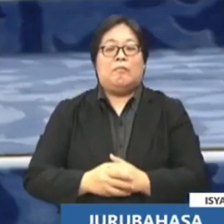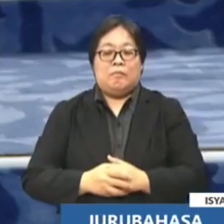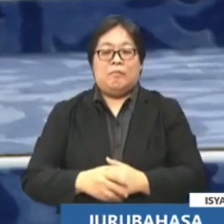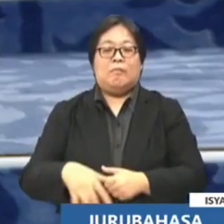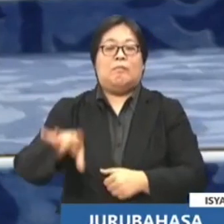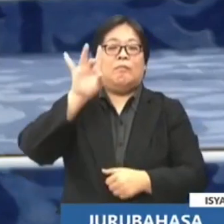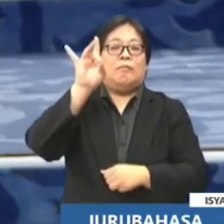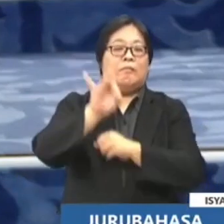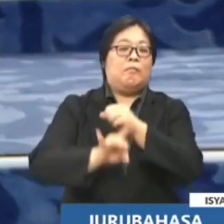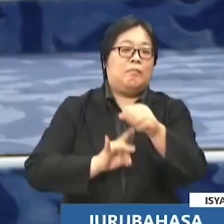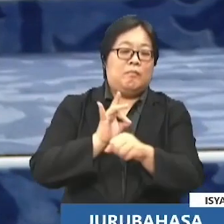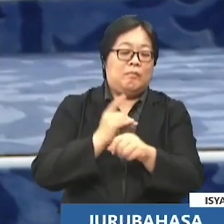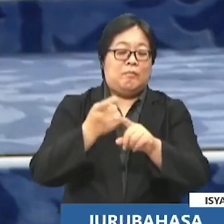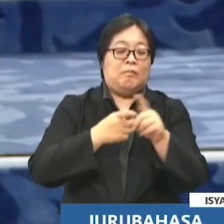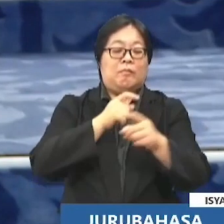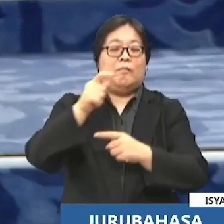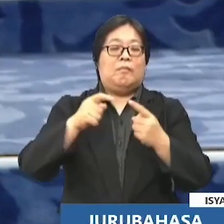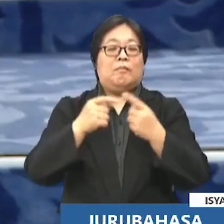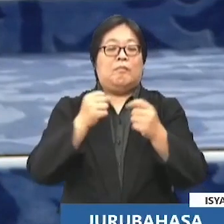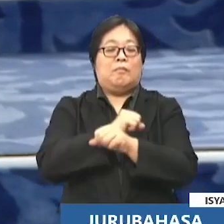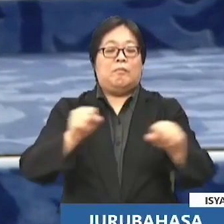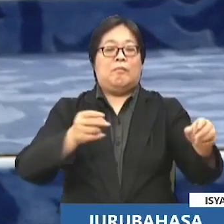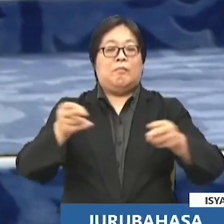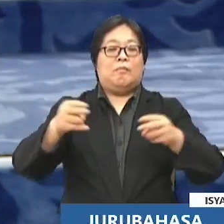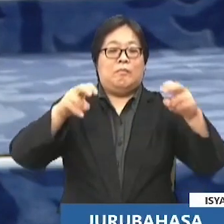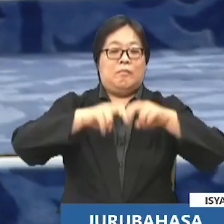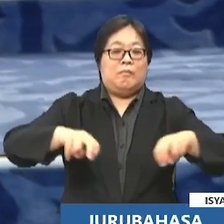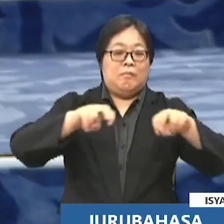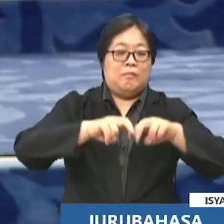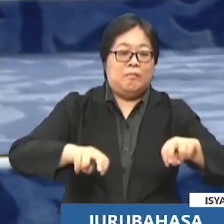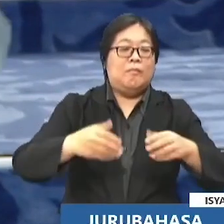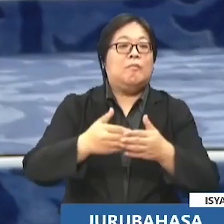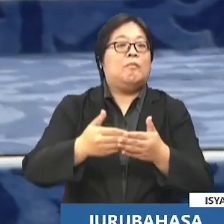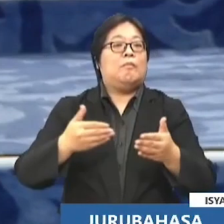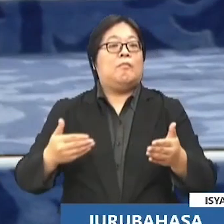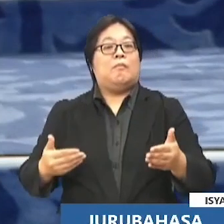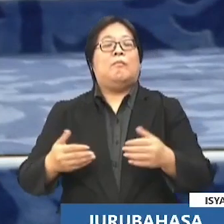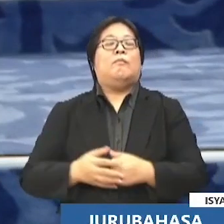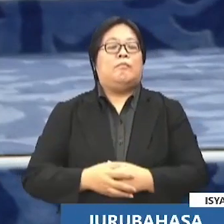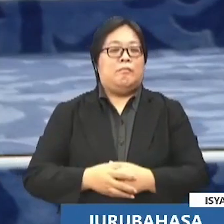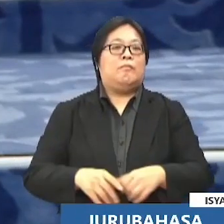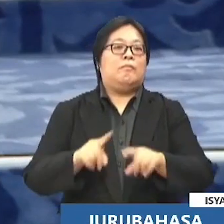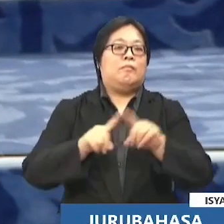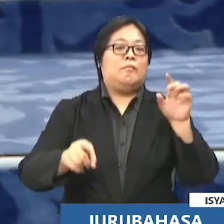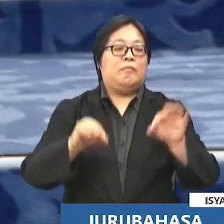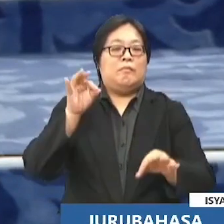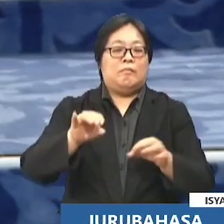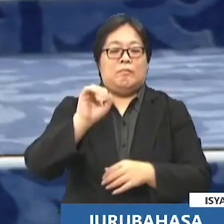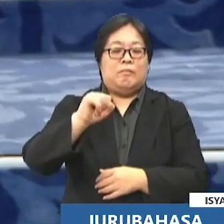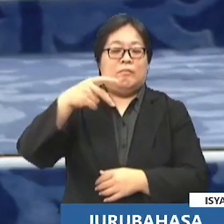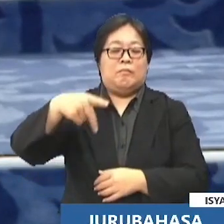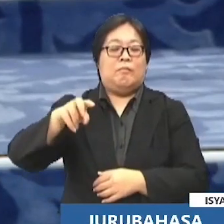lat8 tahun dari tarif siapnya urusan kajian semules sebelumnya namun sekiranya